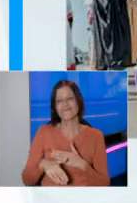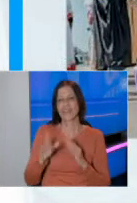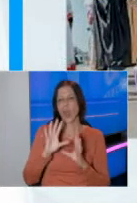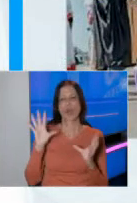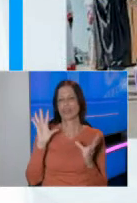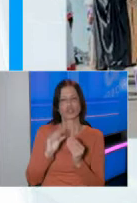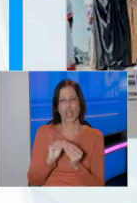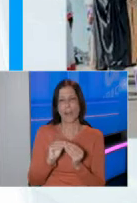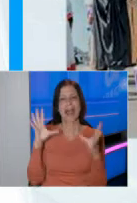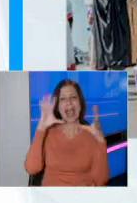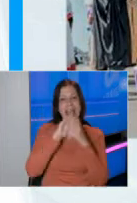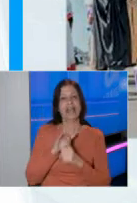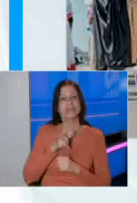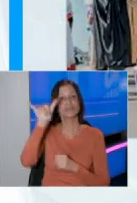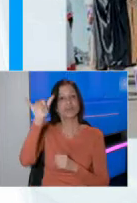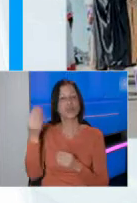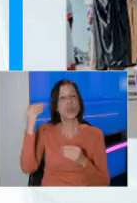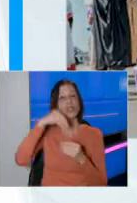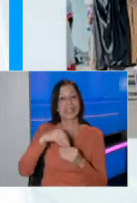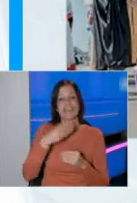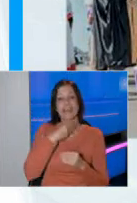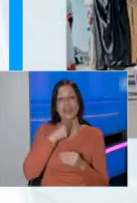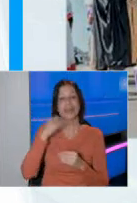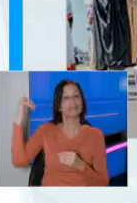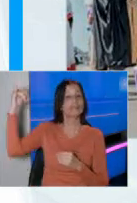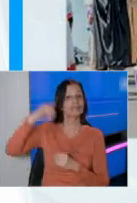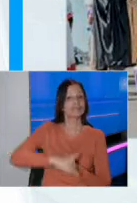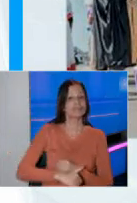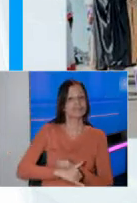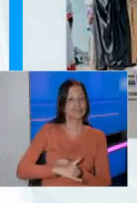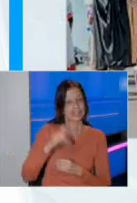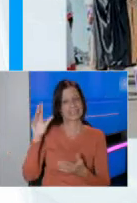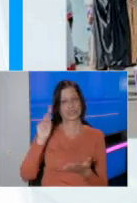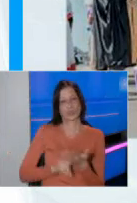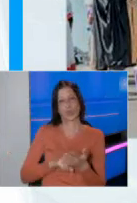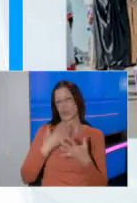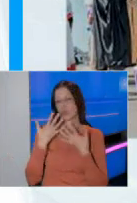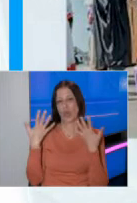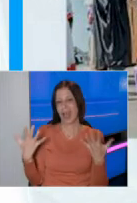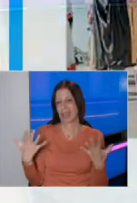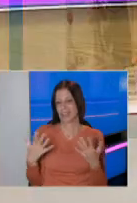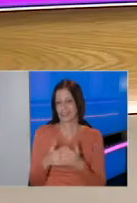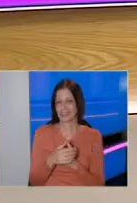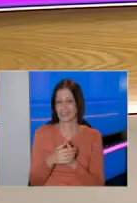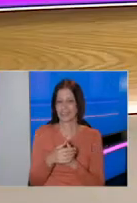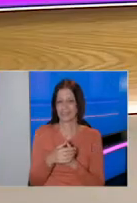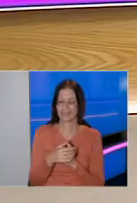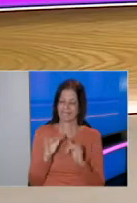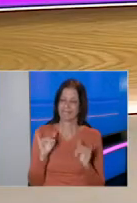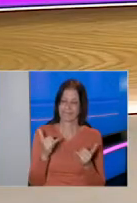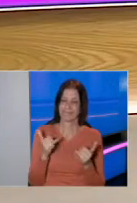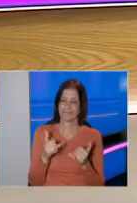הלילה ימריא מטוס נוסף מאתיופיה ארצה, זכות גדולה. אכן